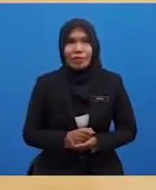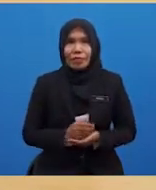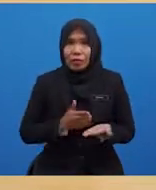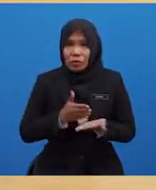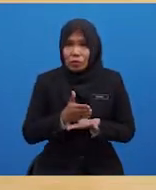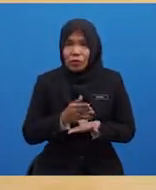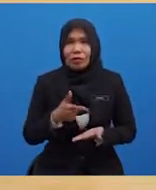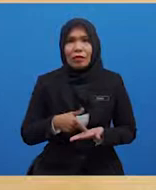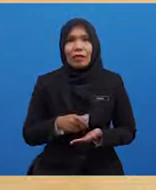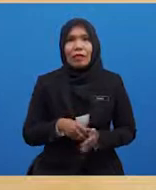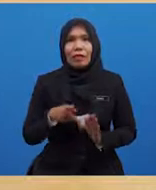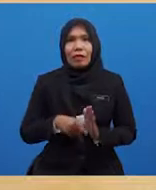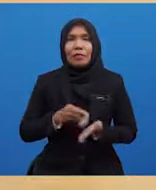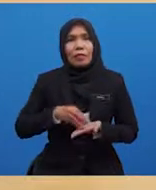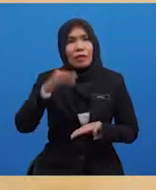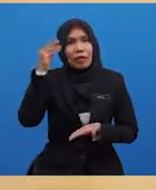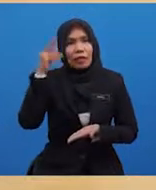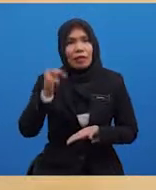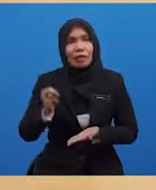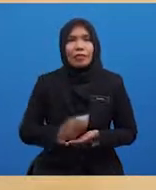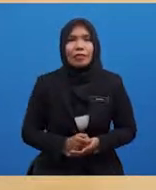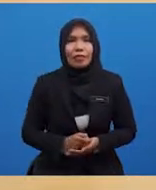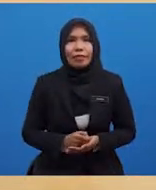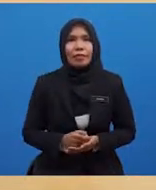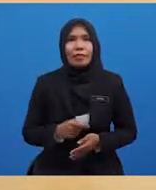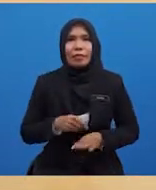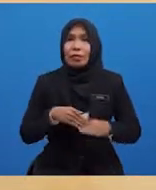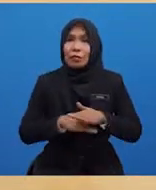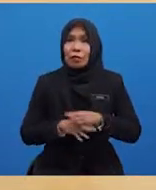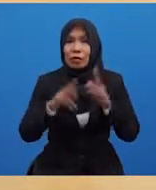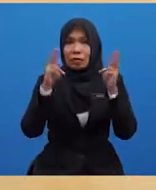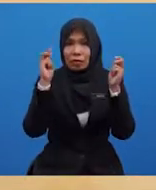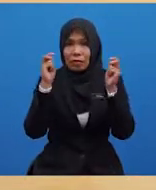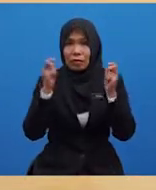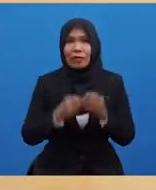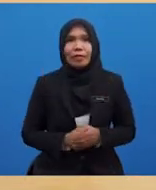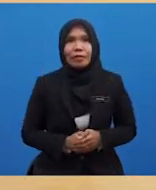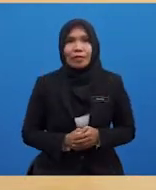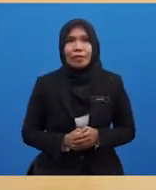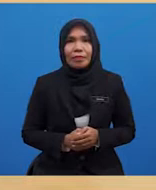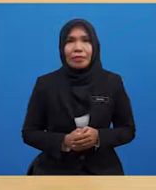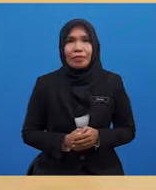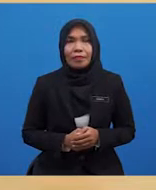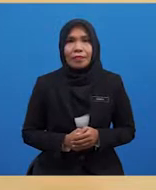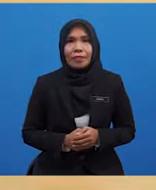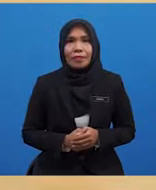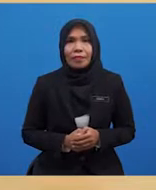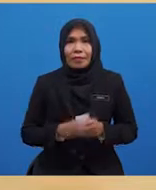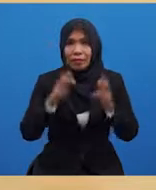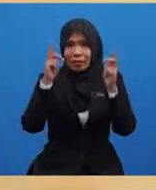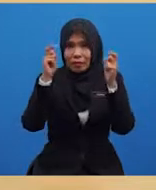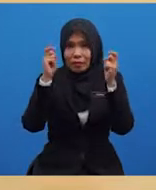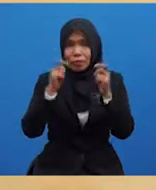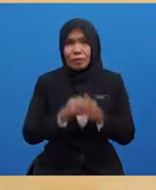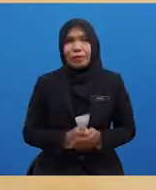lagi pembelajaran kita di bawah tema alih bentuk komunikasi. Tajuk